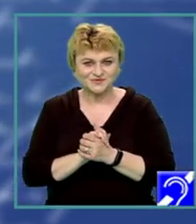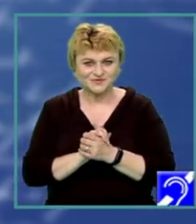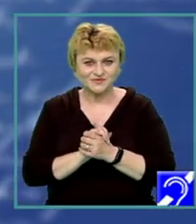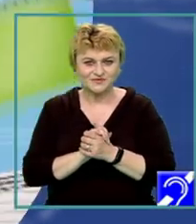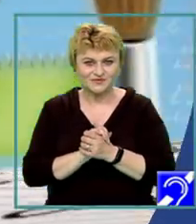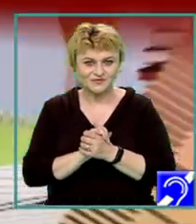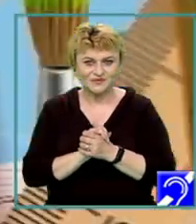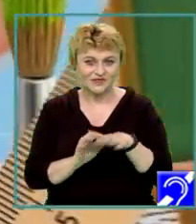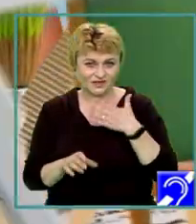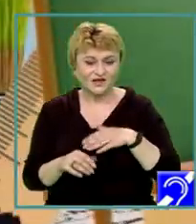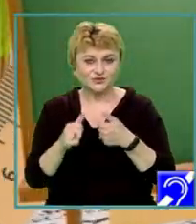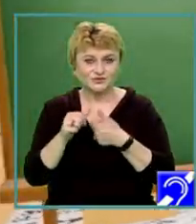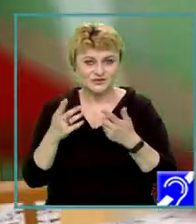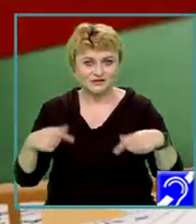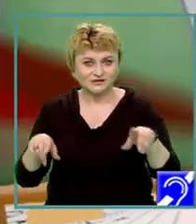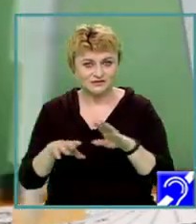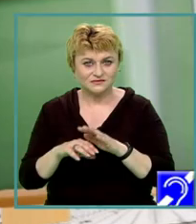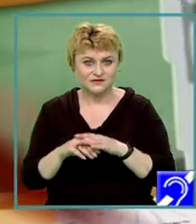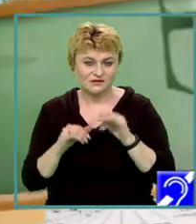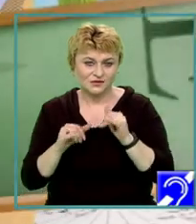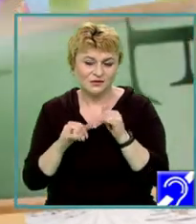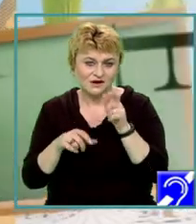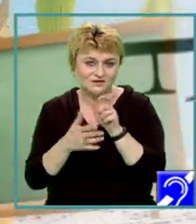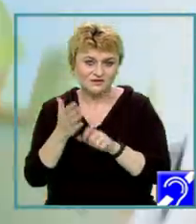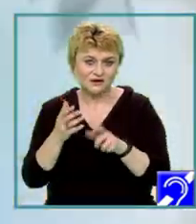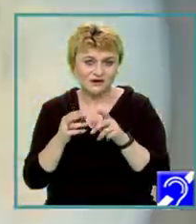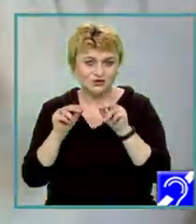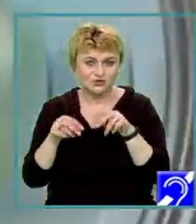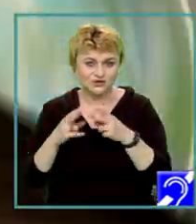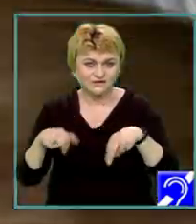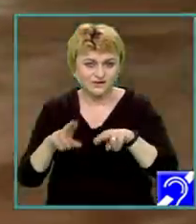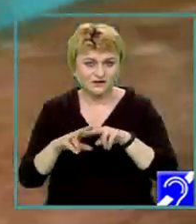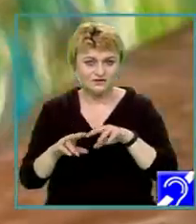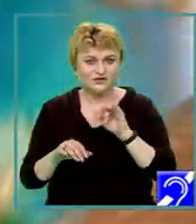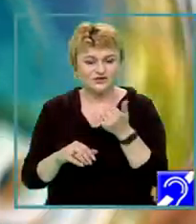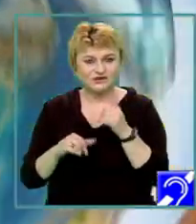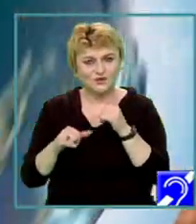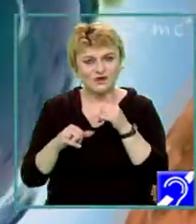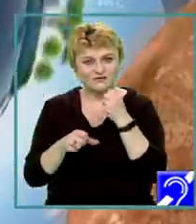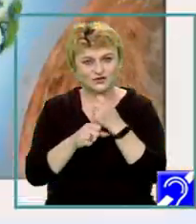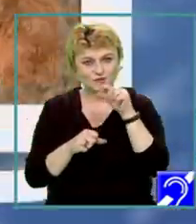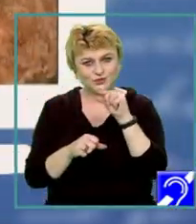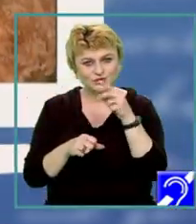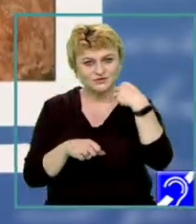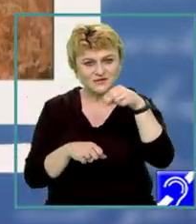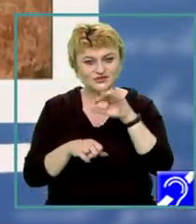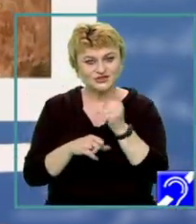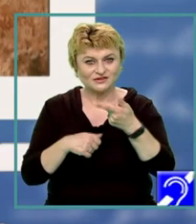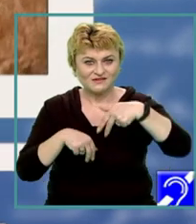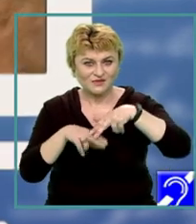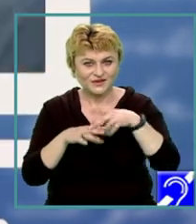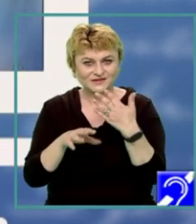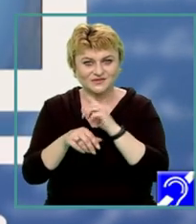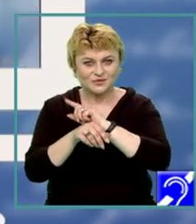dragi prieteni lecția de matematică a ajuns la final acum este timpul să facem o mică pauză dar ne întoarcem în câteva minute cu un